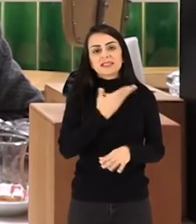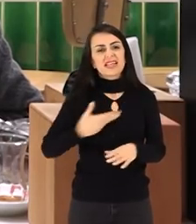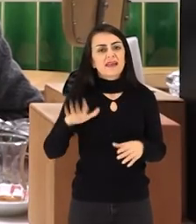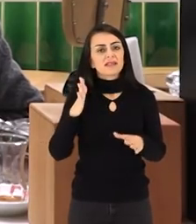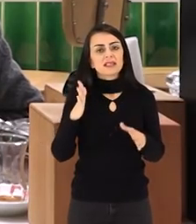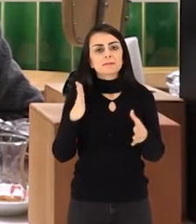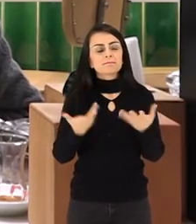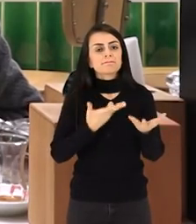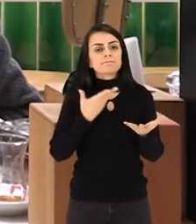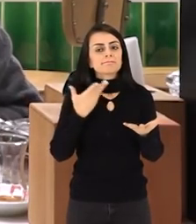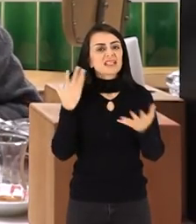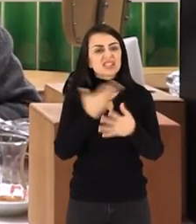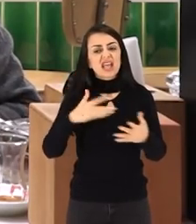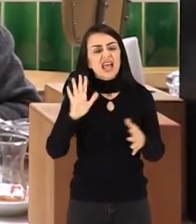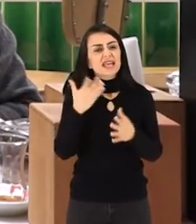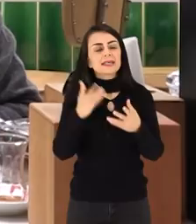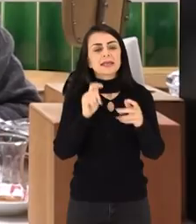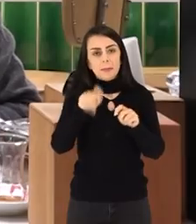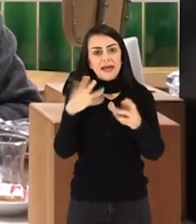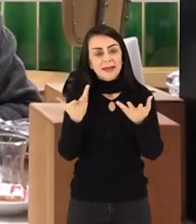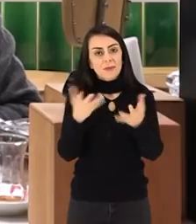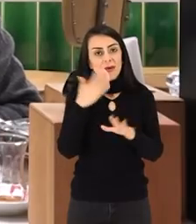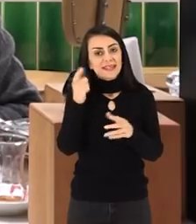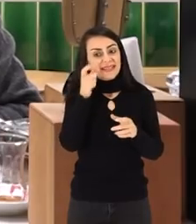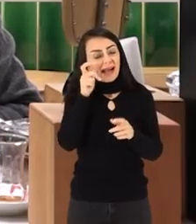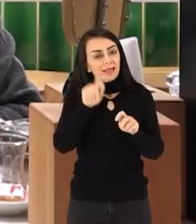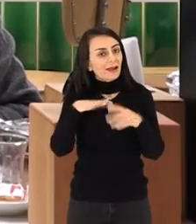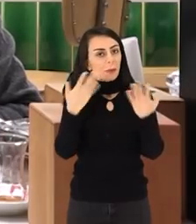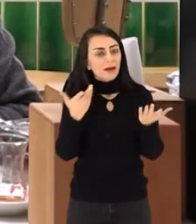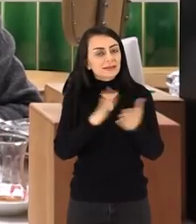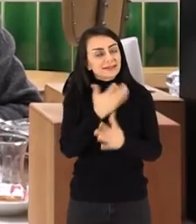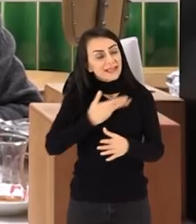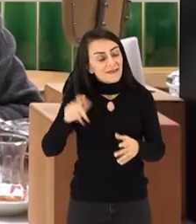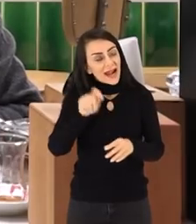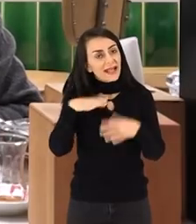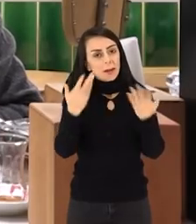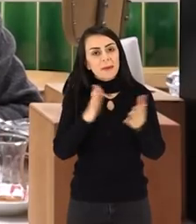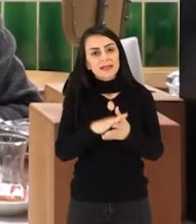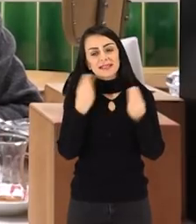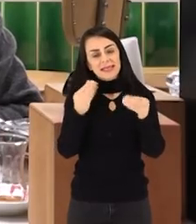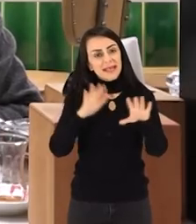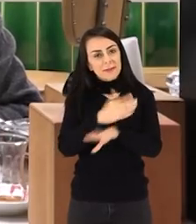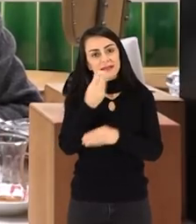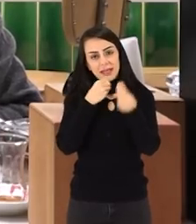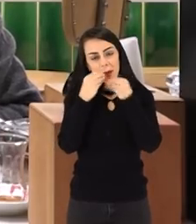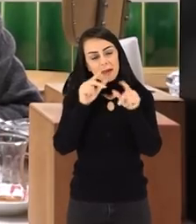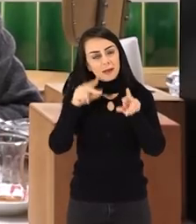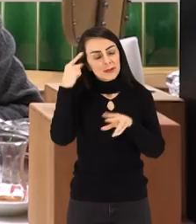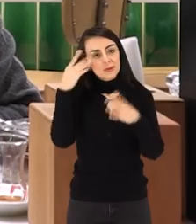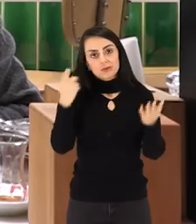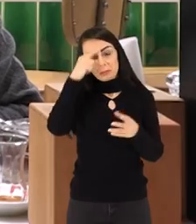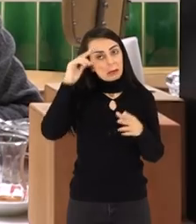şey. En sevdiğin şeyi yap mesela, çok özenli yapmaz mısın? O en iyi yaptığın yemektir